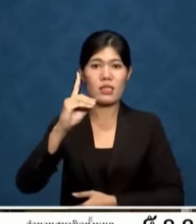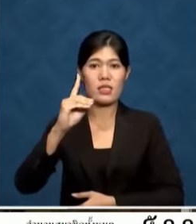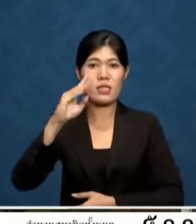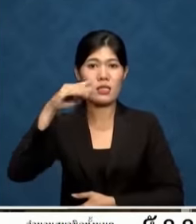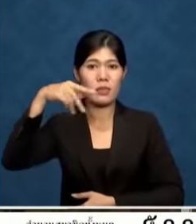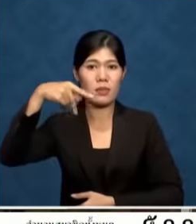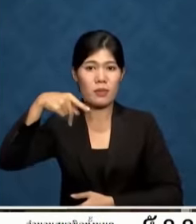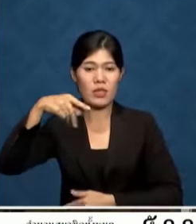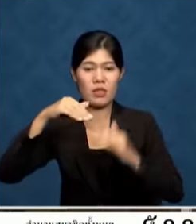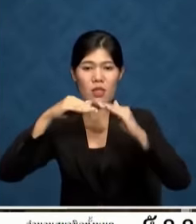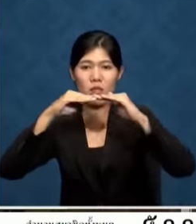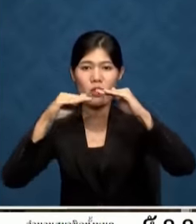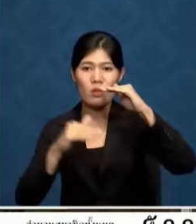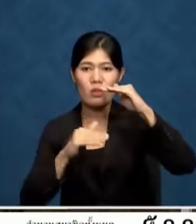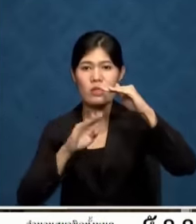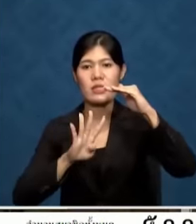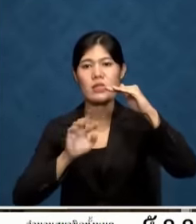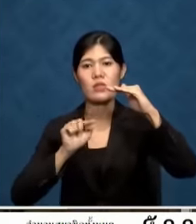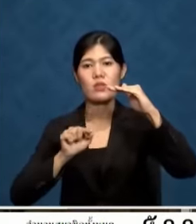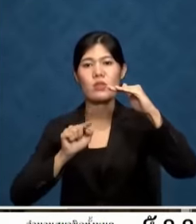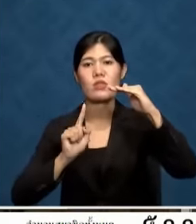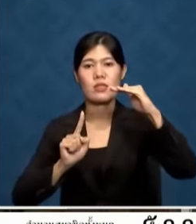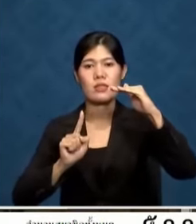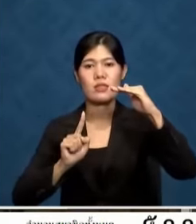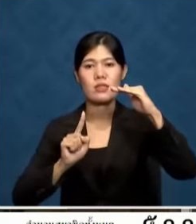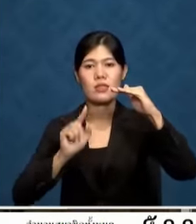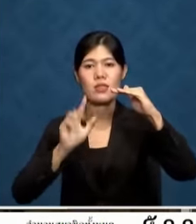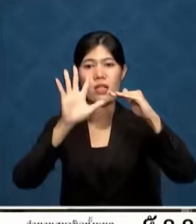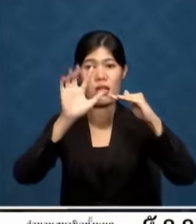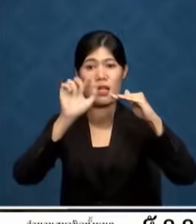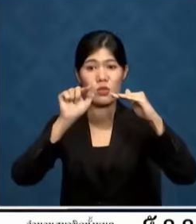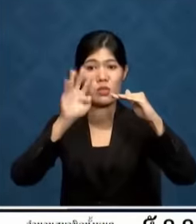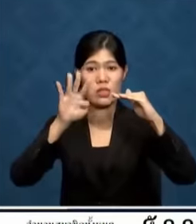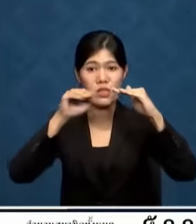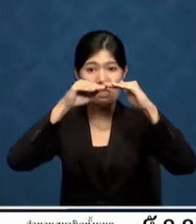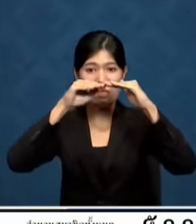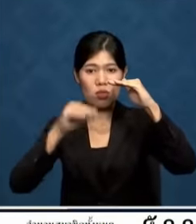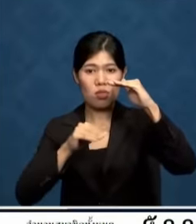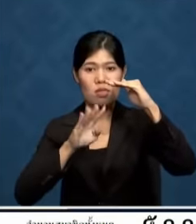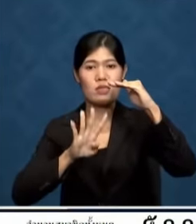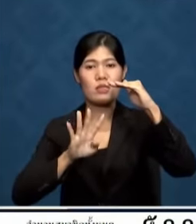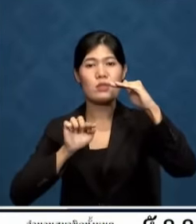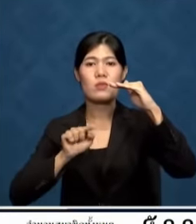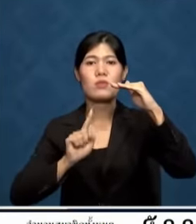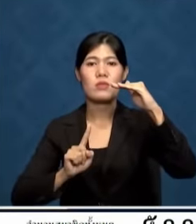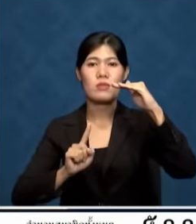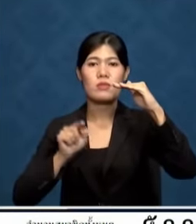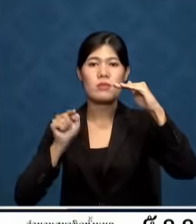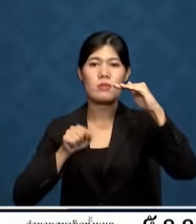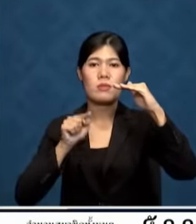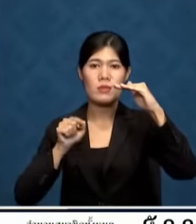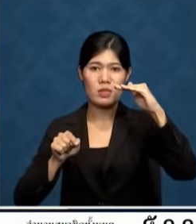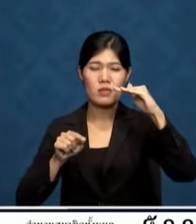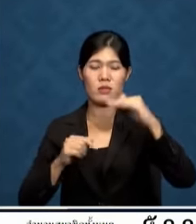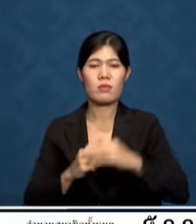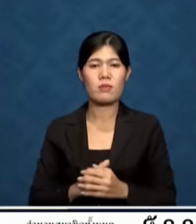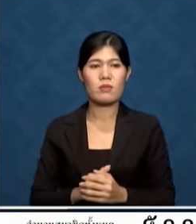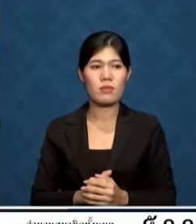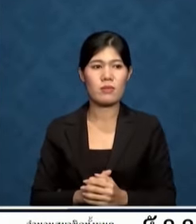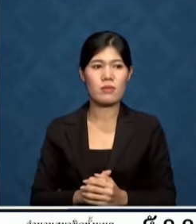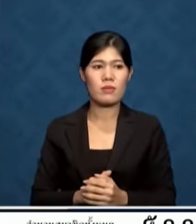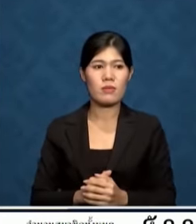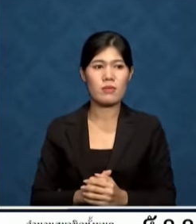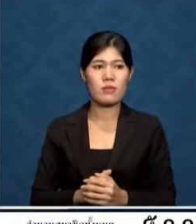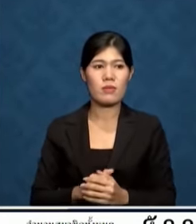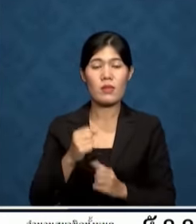เหลือ 4.1perท่านไปดูสิครับแต่ 67 4.1